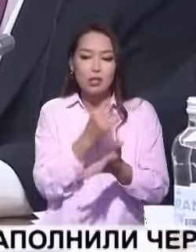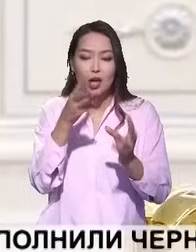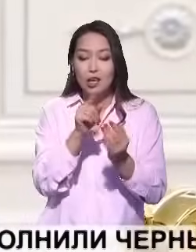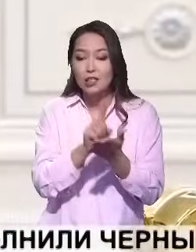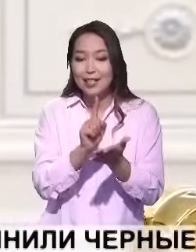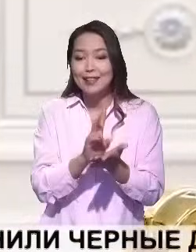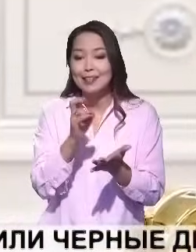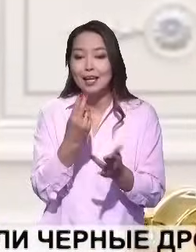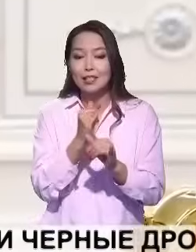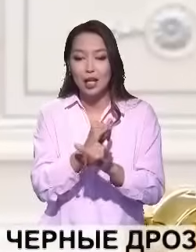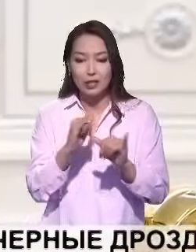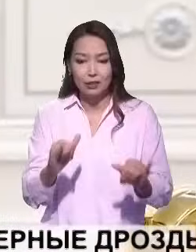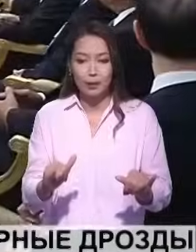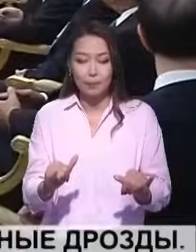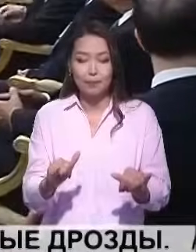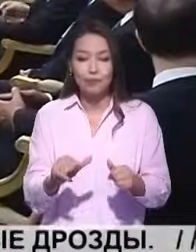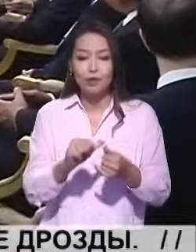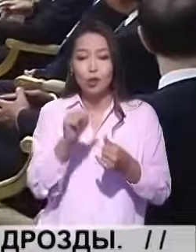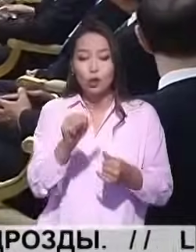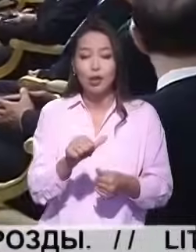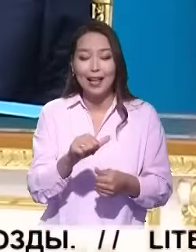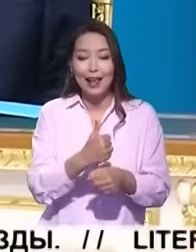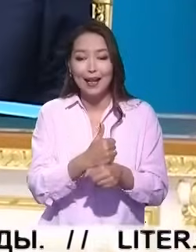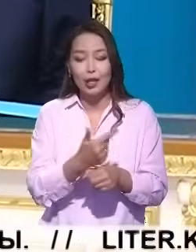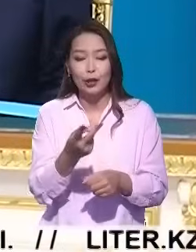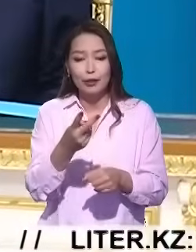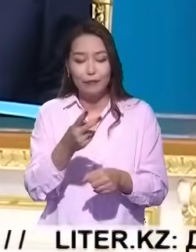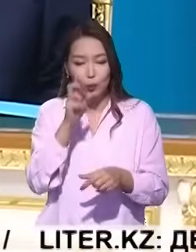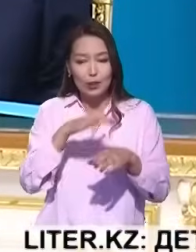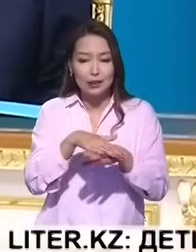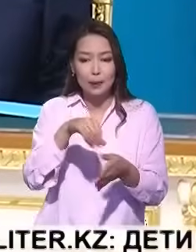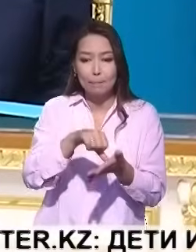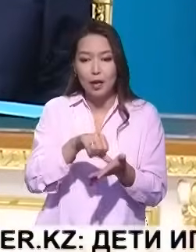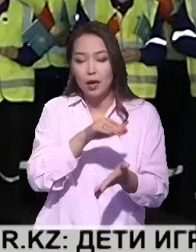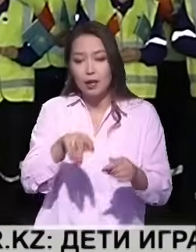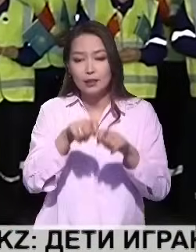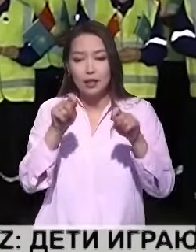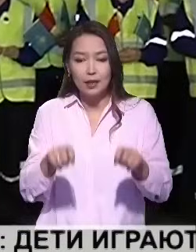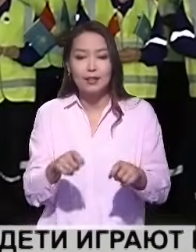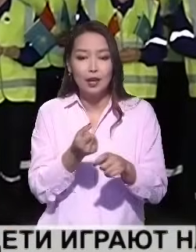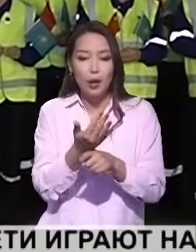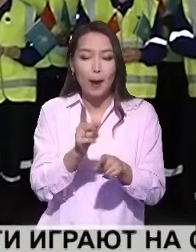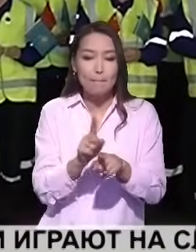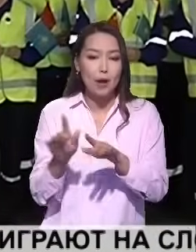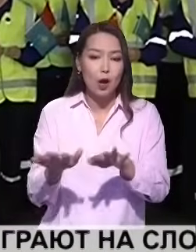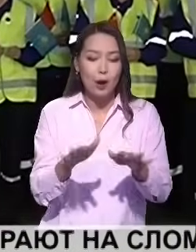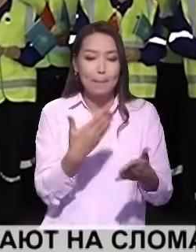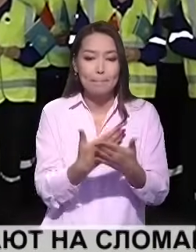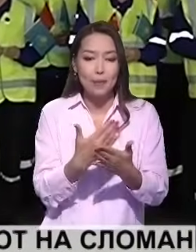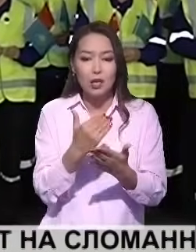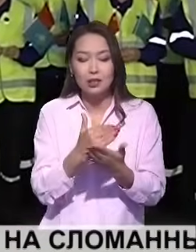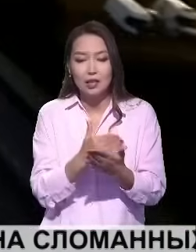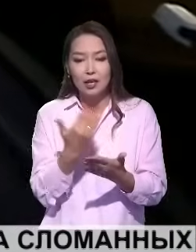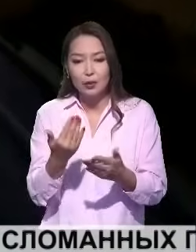национального развития». Кроме того, лидеры двух стран приняли участие в торжественной церемонии открытия ряда объектов. К примеру, в режиме